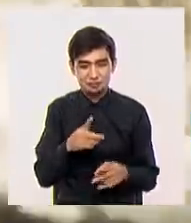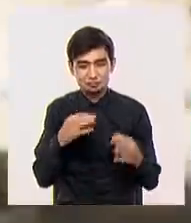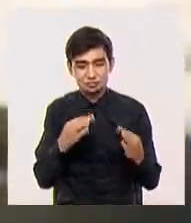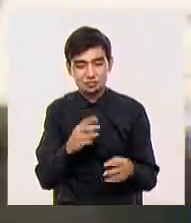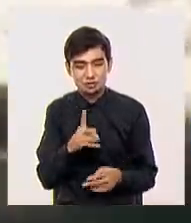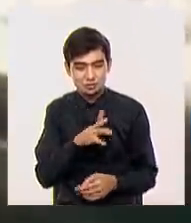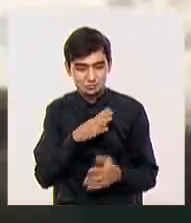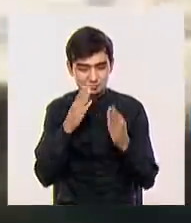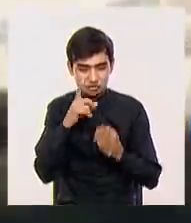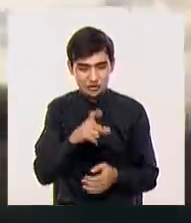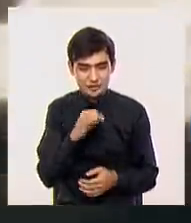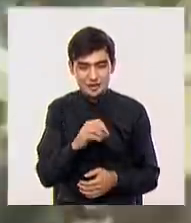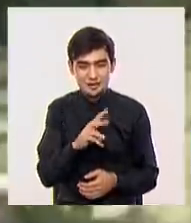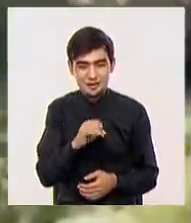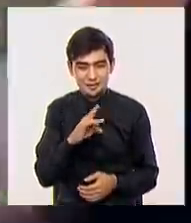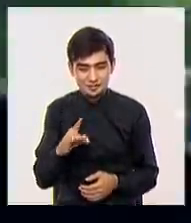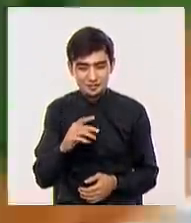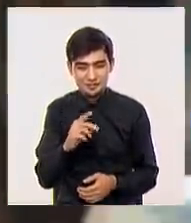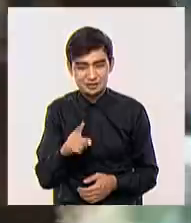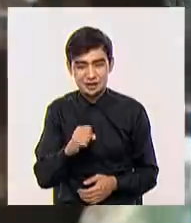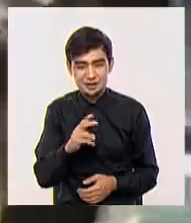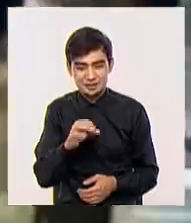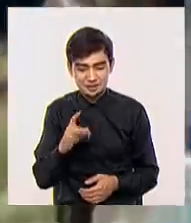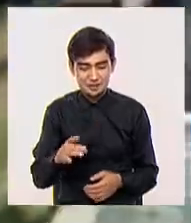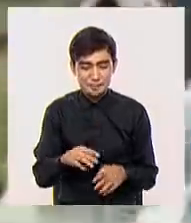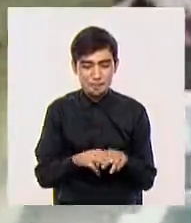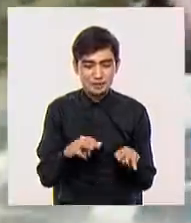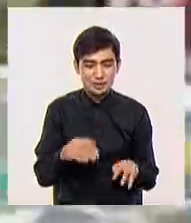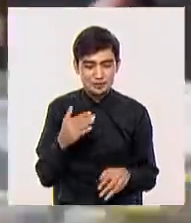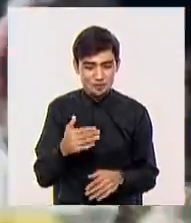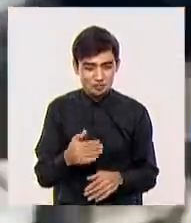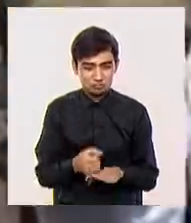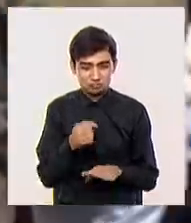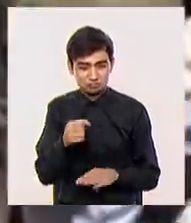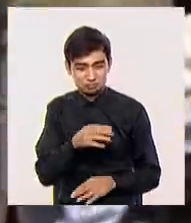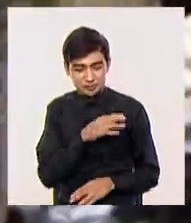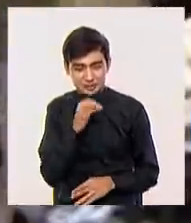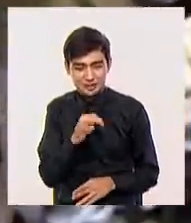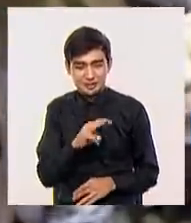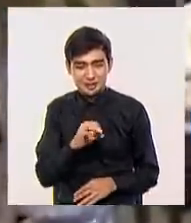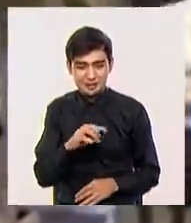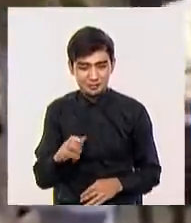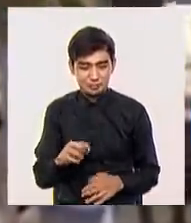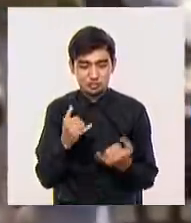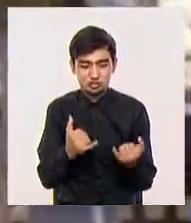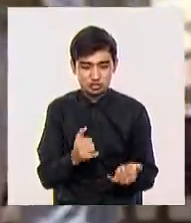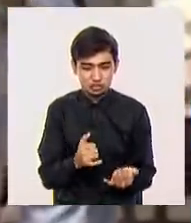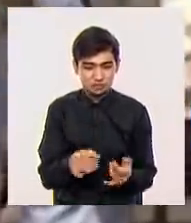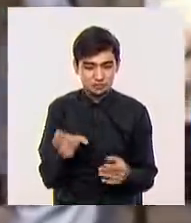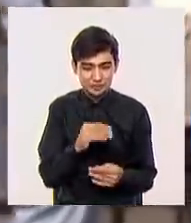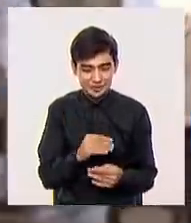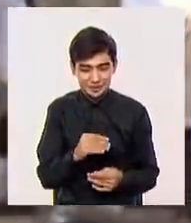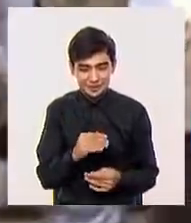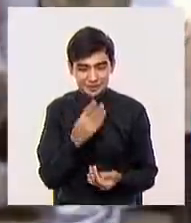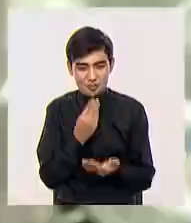молда Абул Қайым Зәкір қорғаныс министрінің міндетін атқарушы қызметіне кіріскенін мәлімдеді. Тәліптер енді